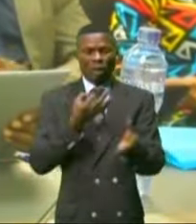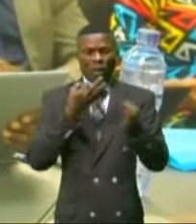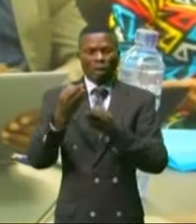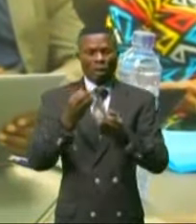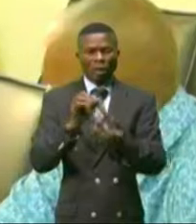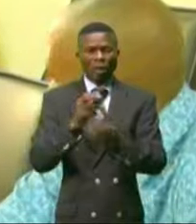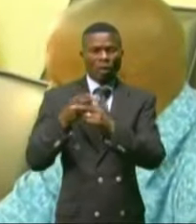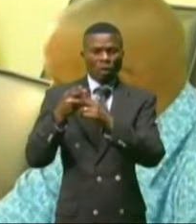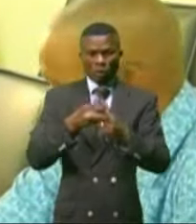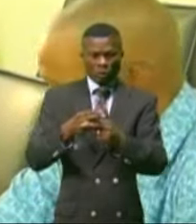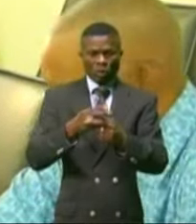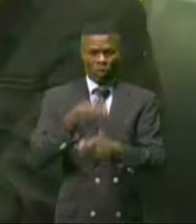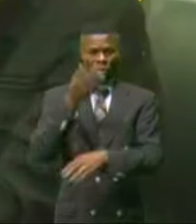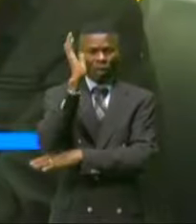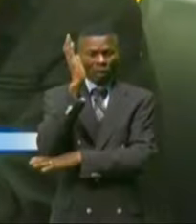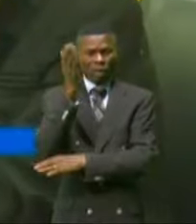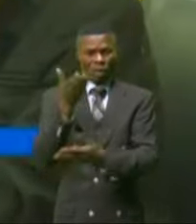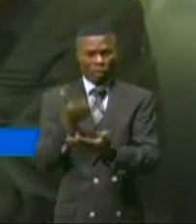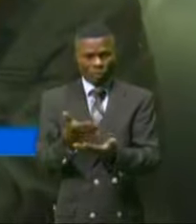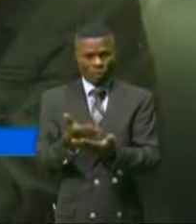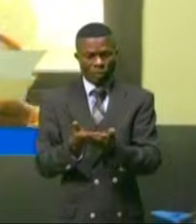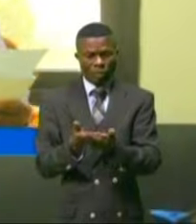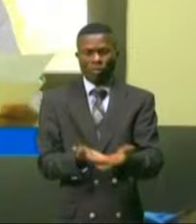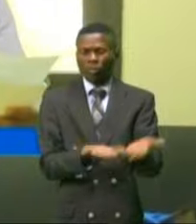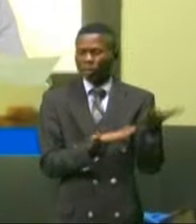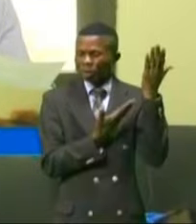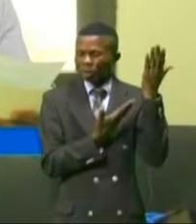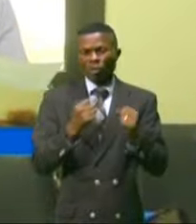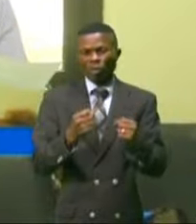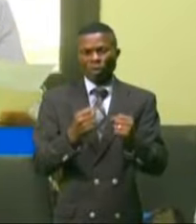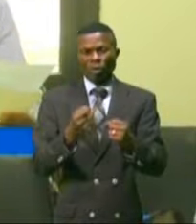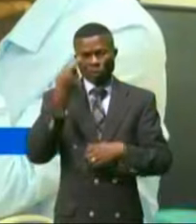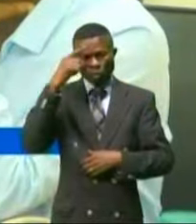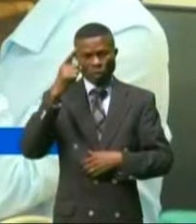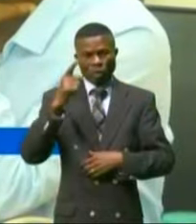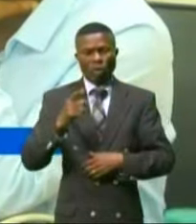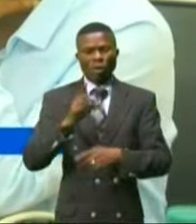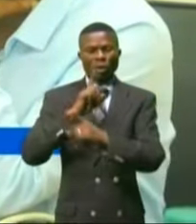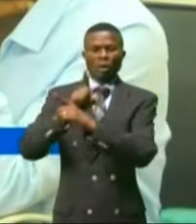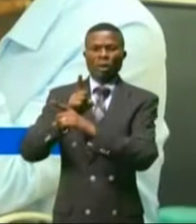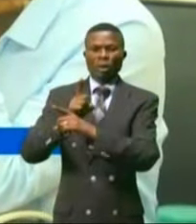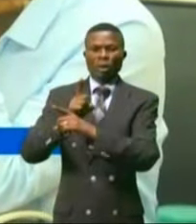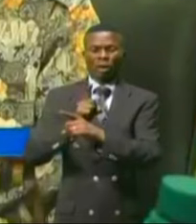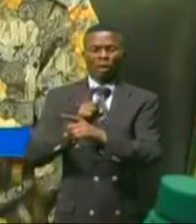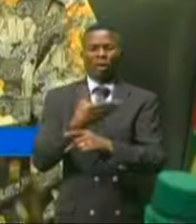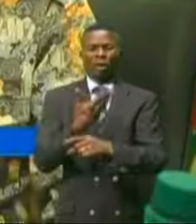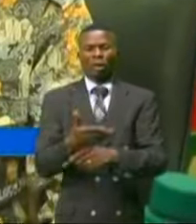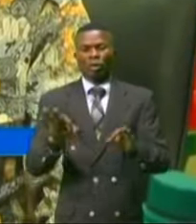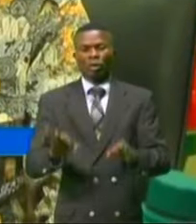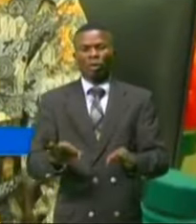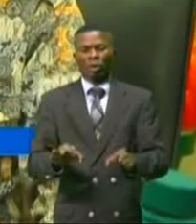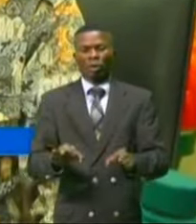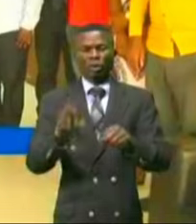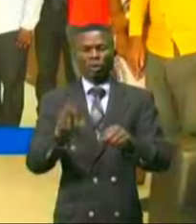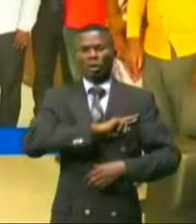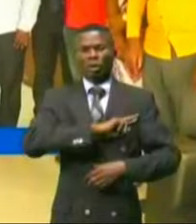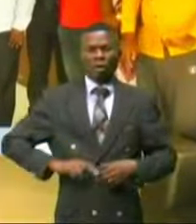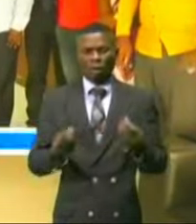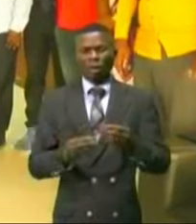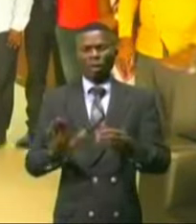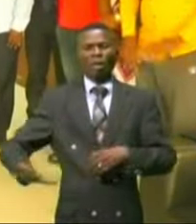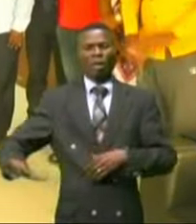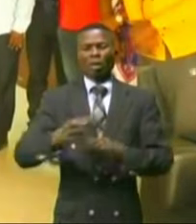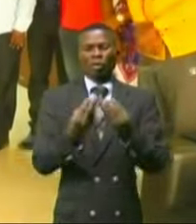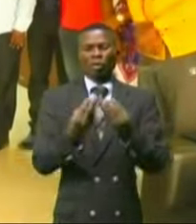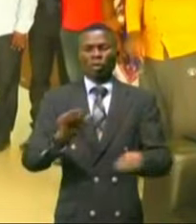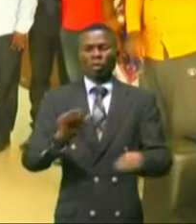la surveillance de la biodiversité vaut une importance capitale pour la protection des ressources naturelles de la RDC, pays solution